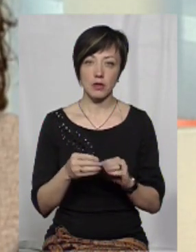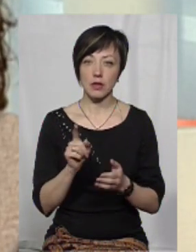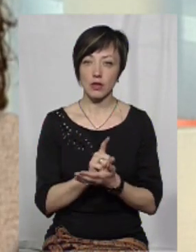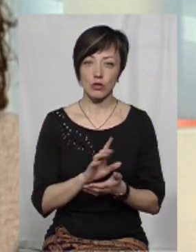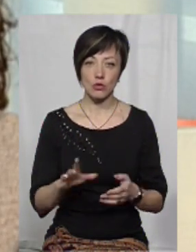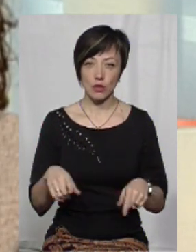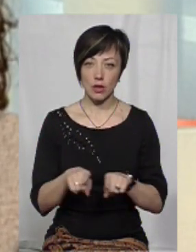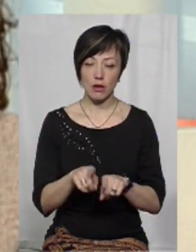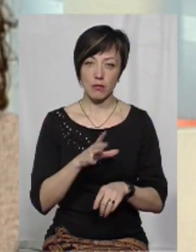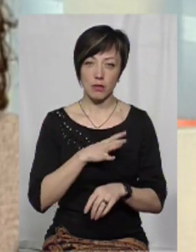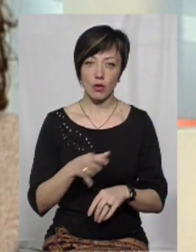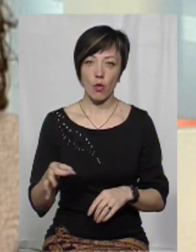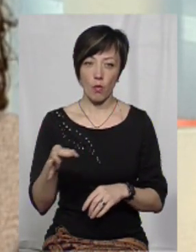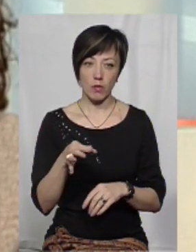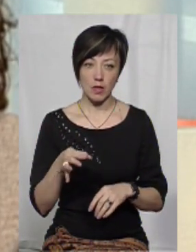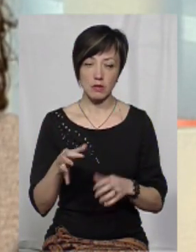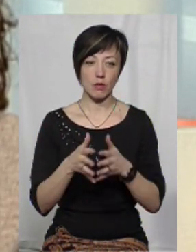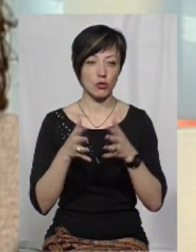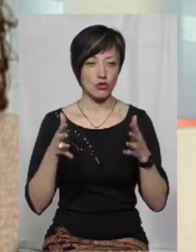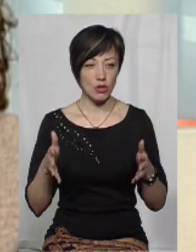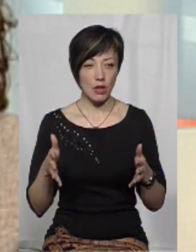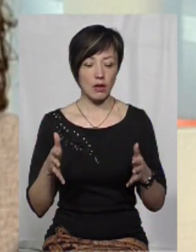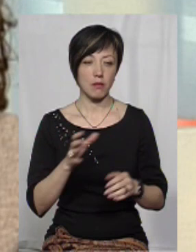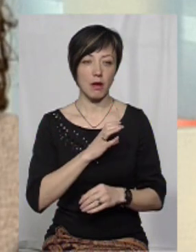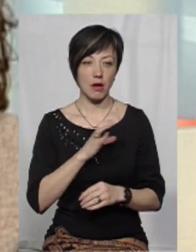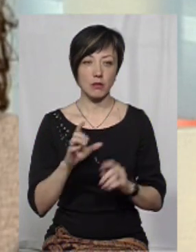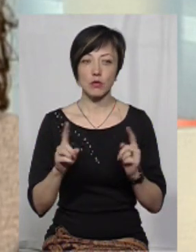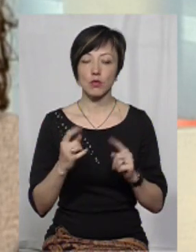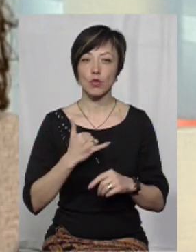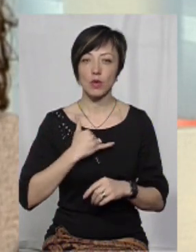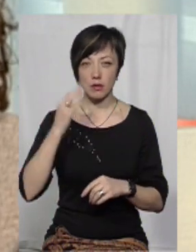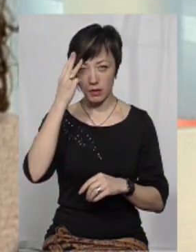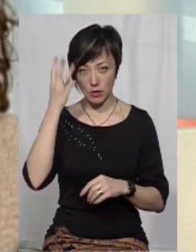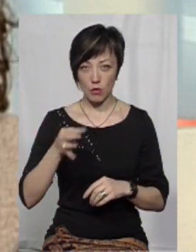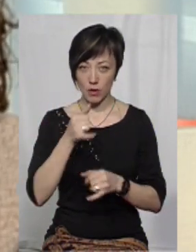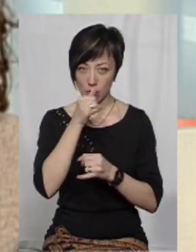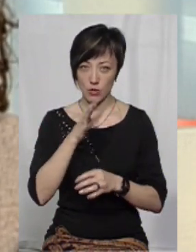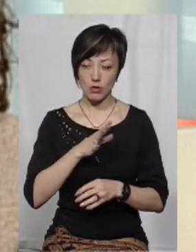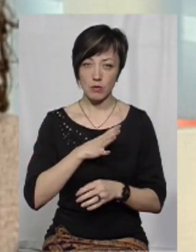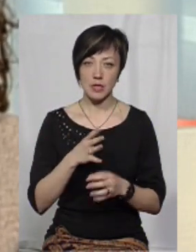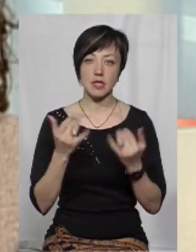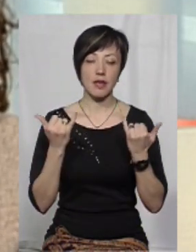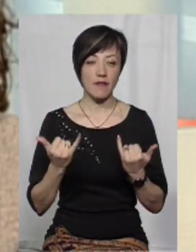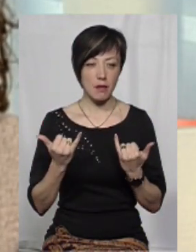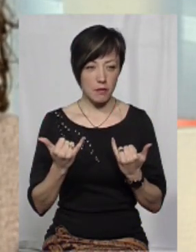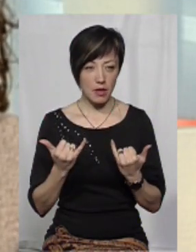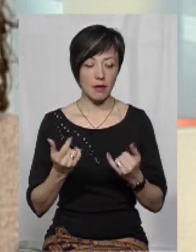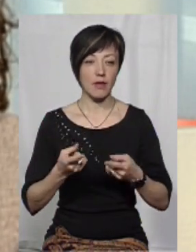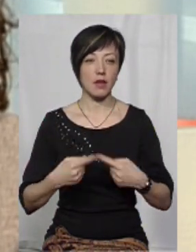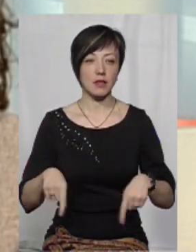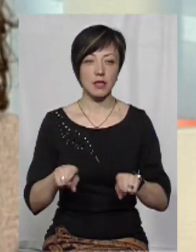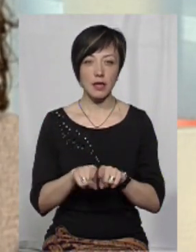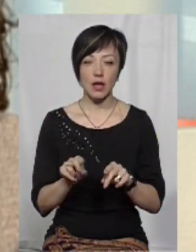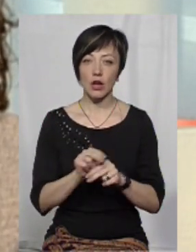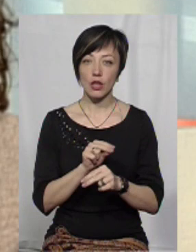быть. Область достаточно большая и богатая. Почему у нас в Хмельницкой области не может быть современного отделения,